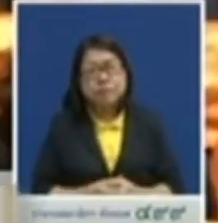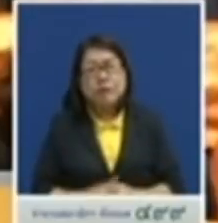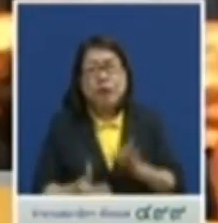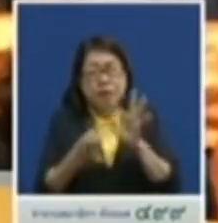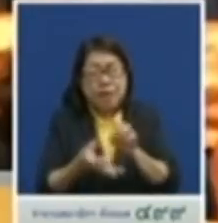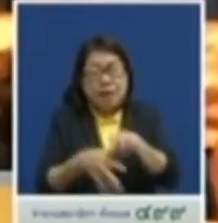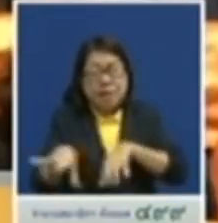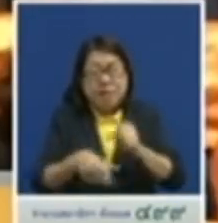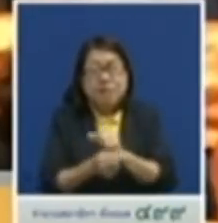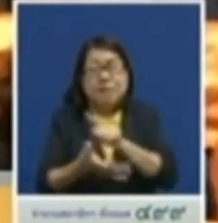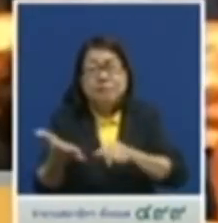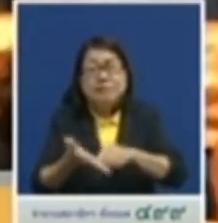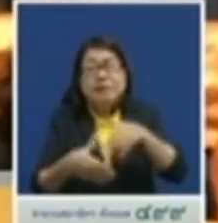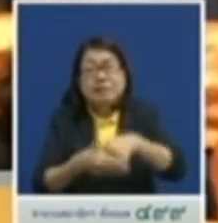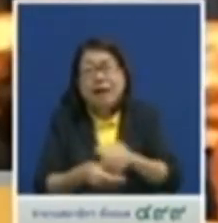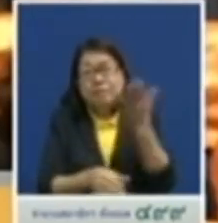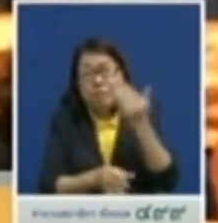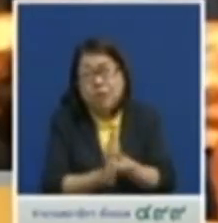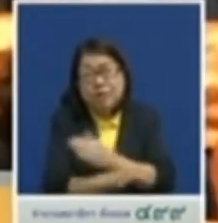การเลือกตั้งที่ผ่านมานะนอกจาก